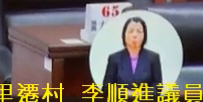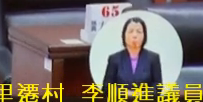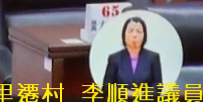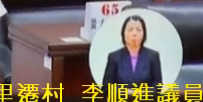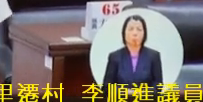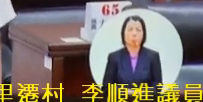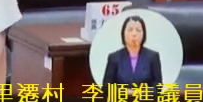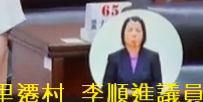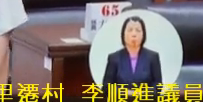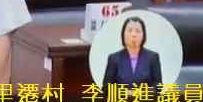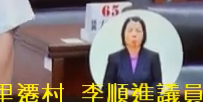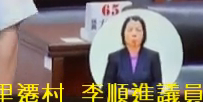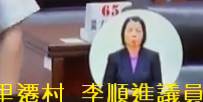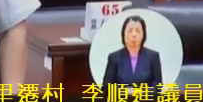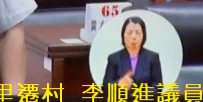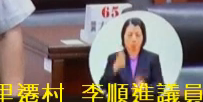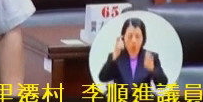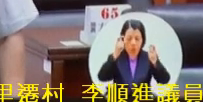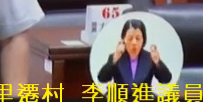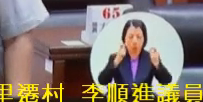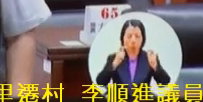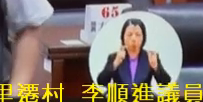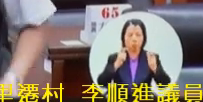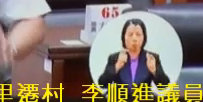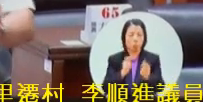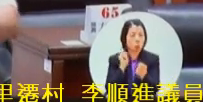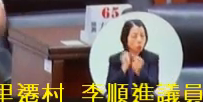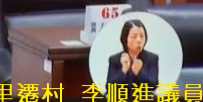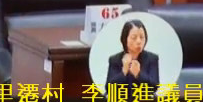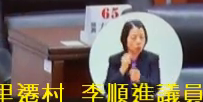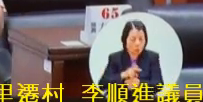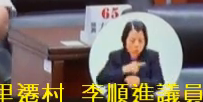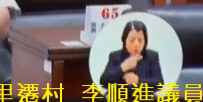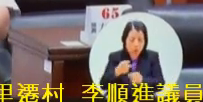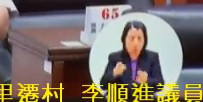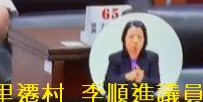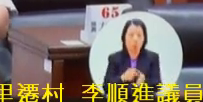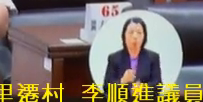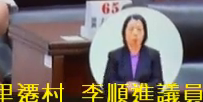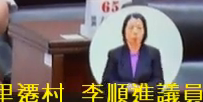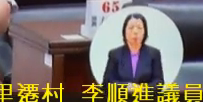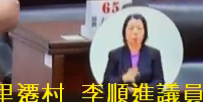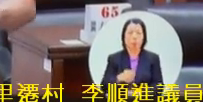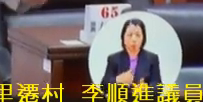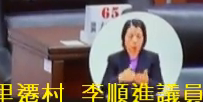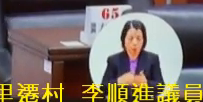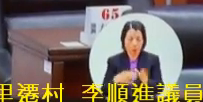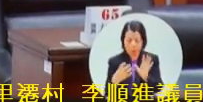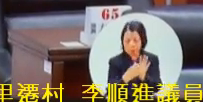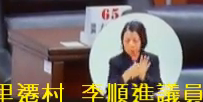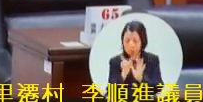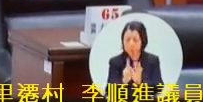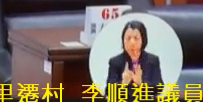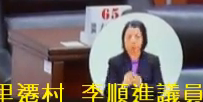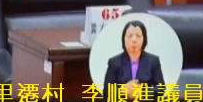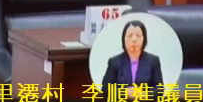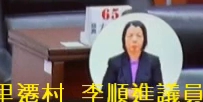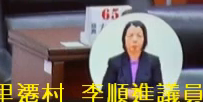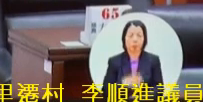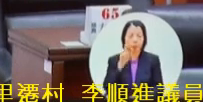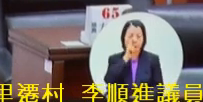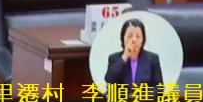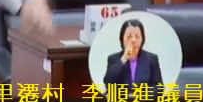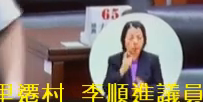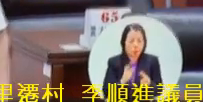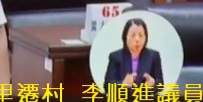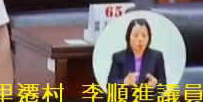那这个是我们高雄翻转这几年哈的一个最高的指导原则了哈。我想旧港旧的事务团